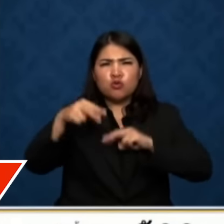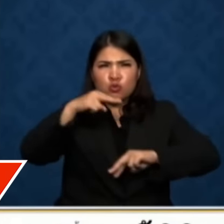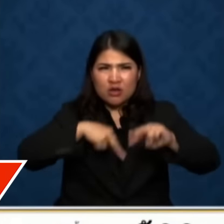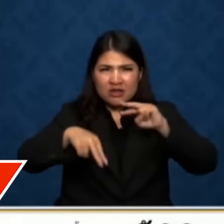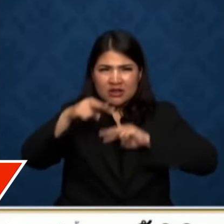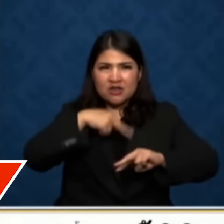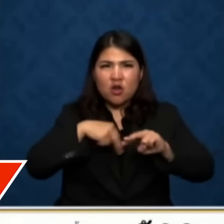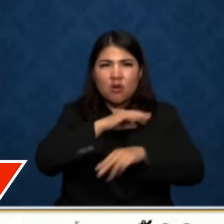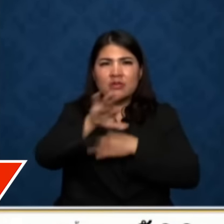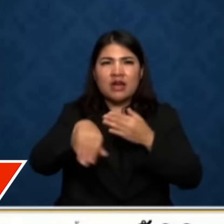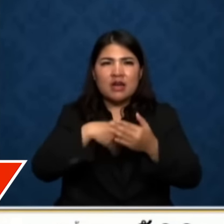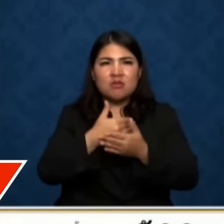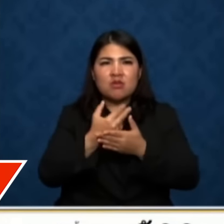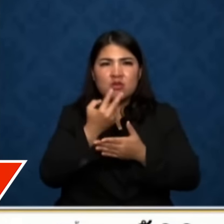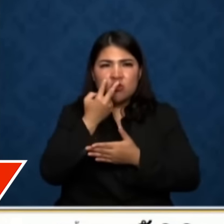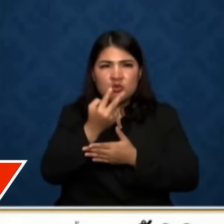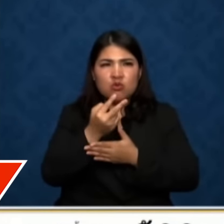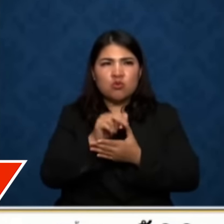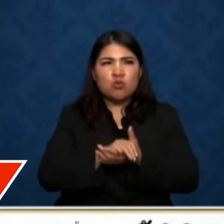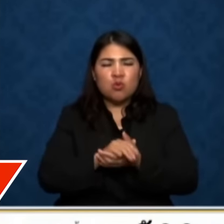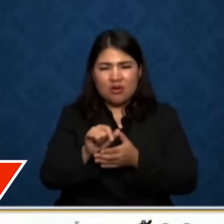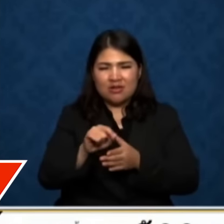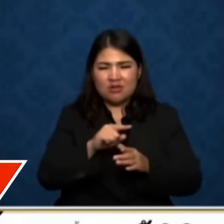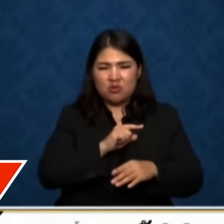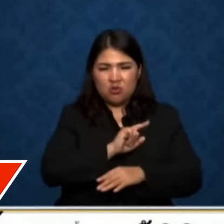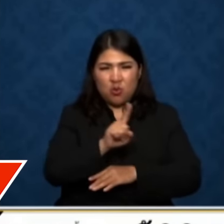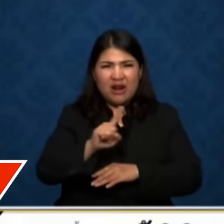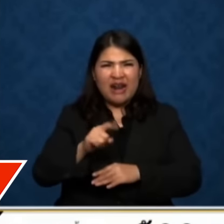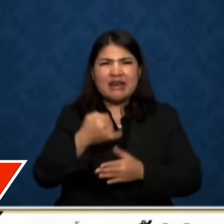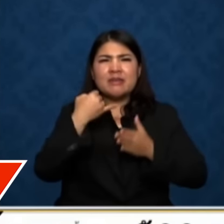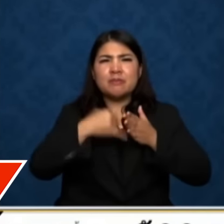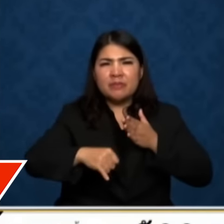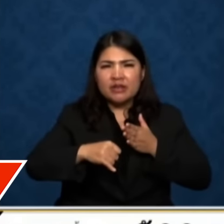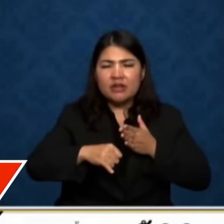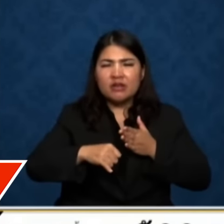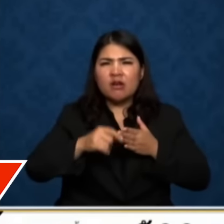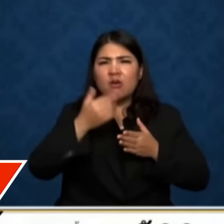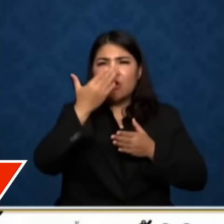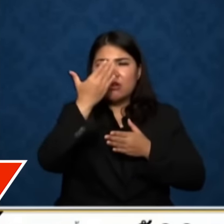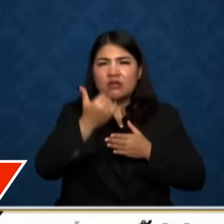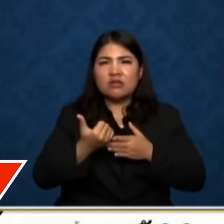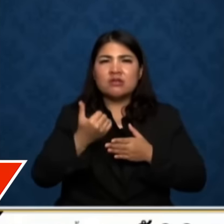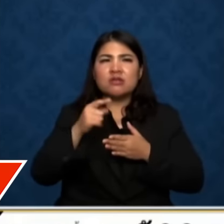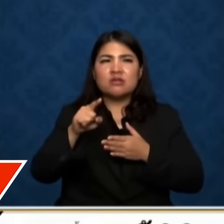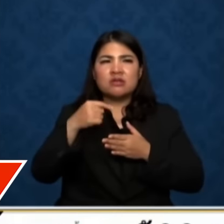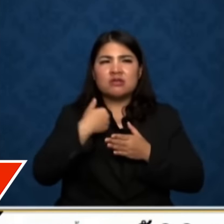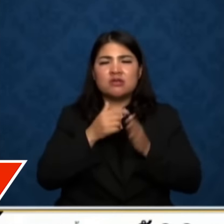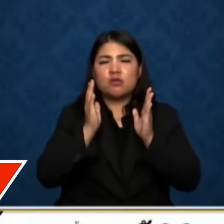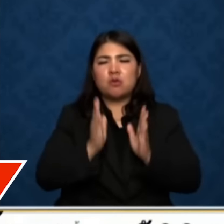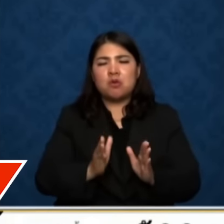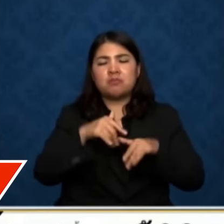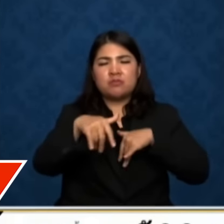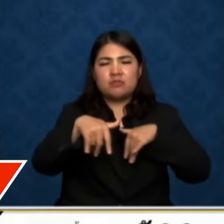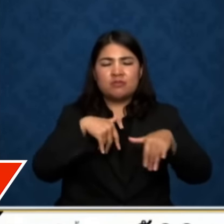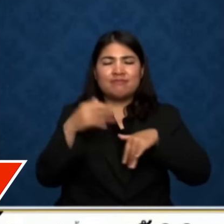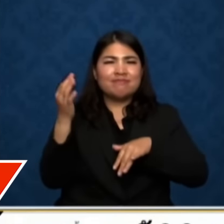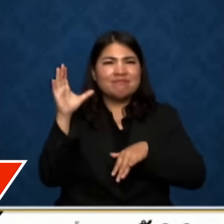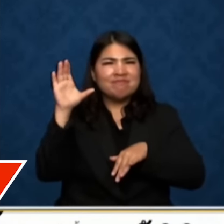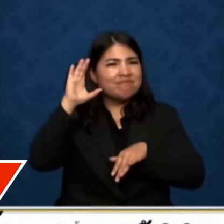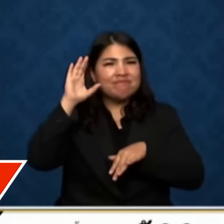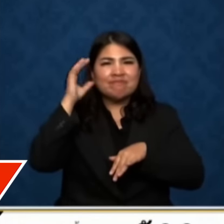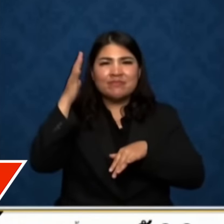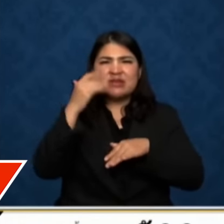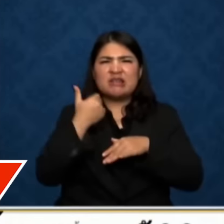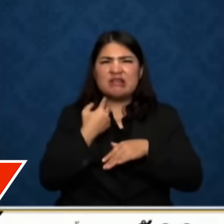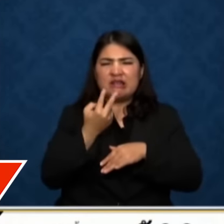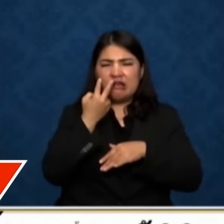าจุดข้อโซ่ที่มันเป็นสนิมที่มันผิดพลาดว่าทำไมประชาชนเขาถึงไม่เชื่อว่าทำไมประชาชนเขาถึง